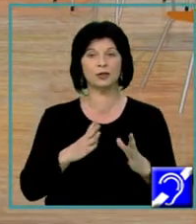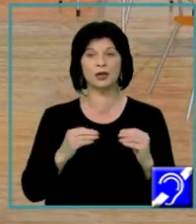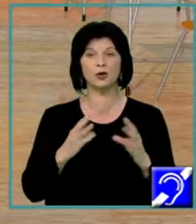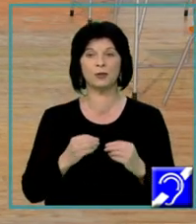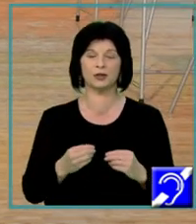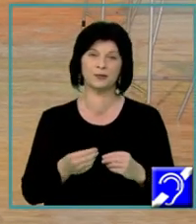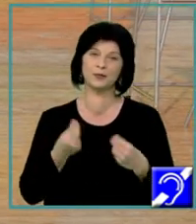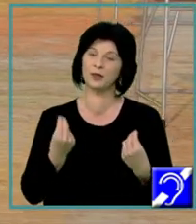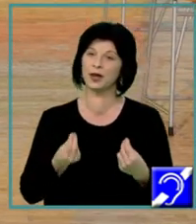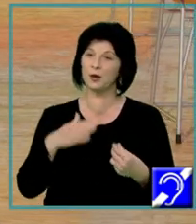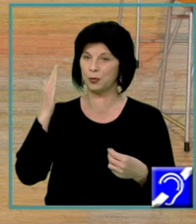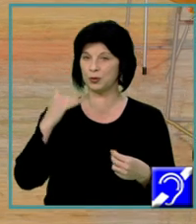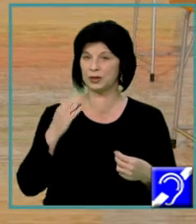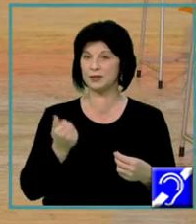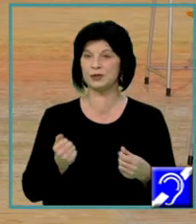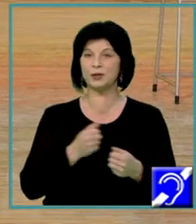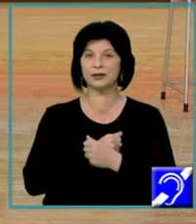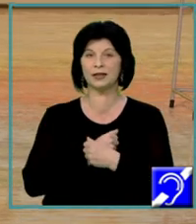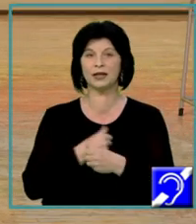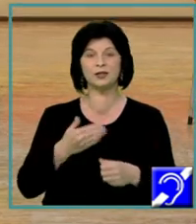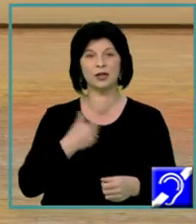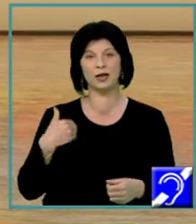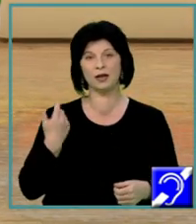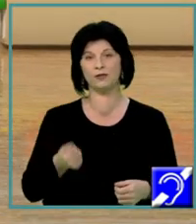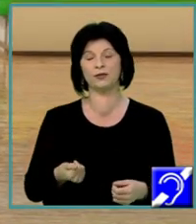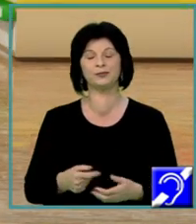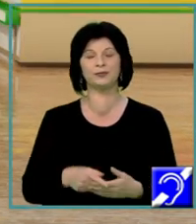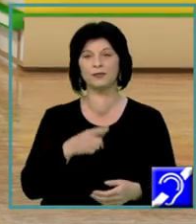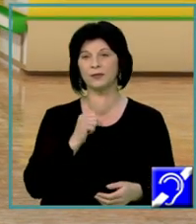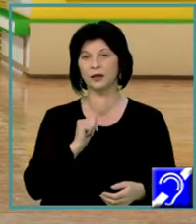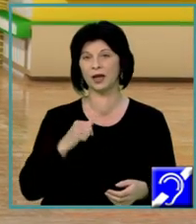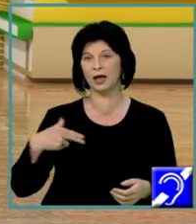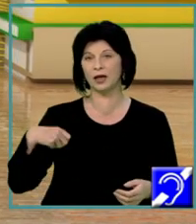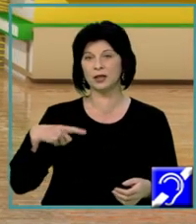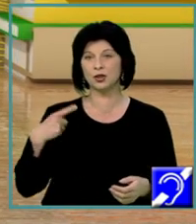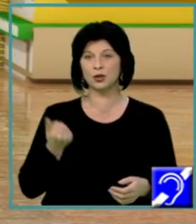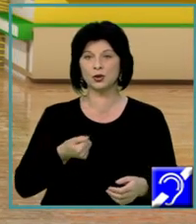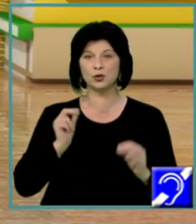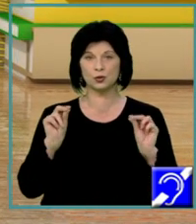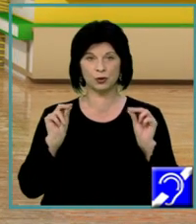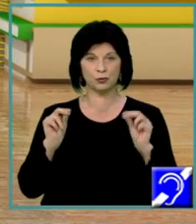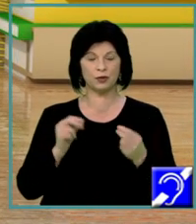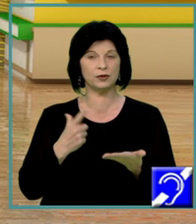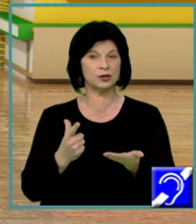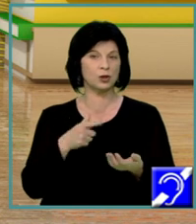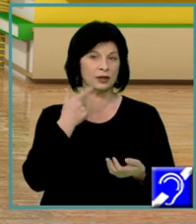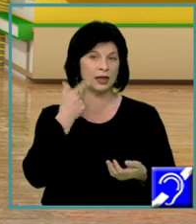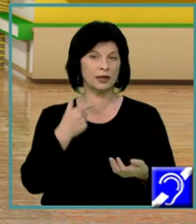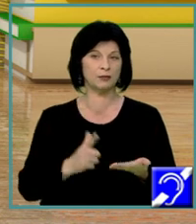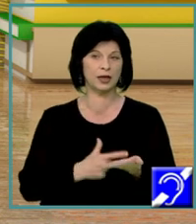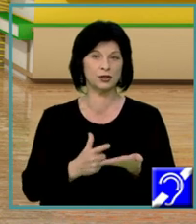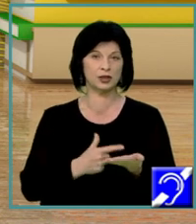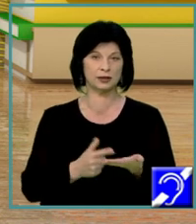Bună ziua, dragi elevi! Bine v-am regăsit! Numele meu este Florentina Dina și sunt profesor de limba și literatura română la Colegiul